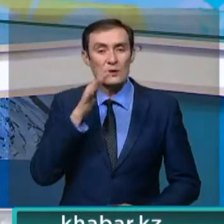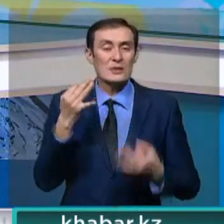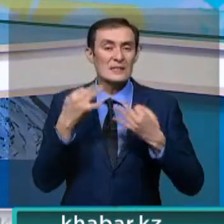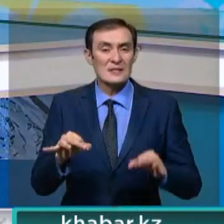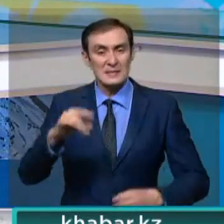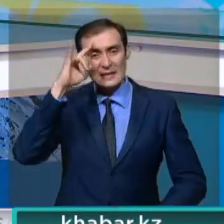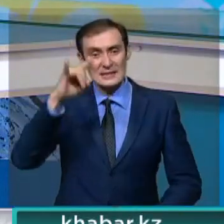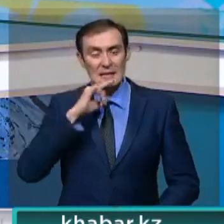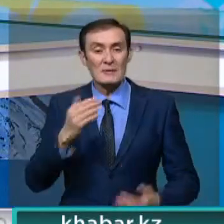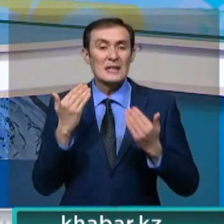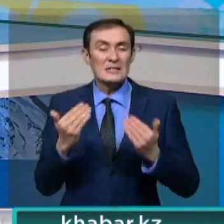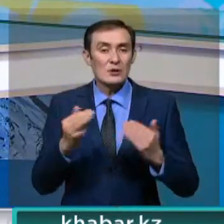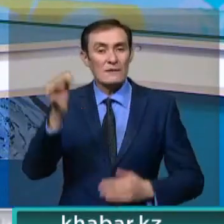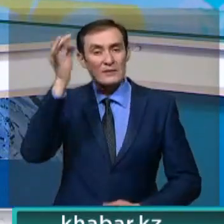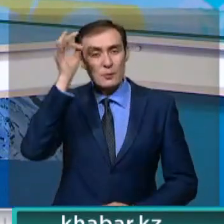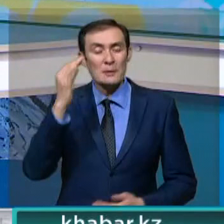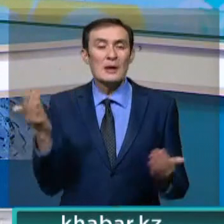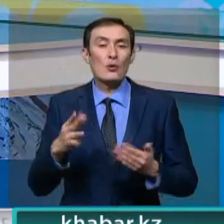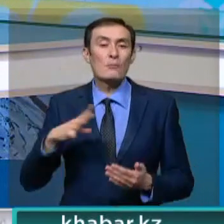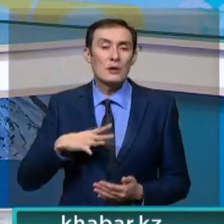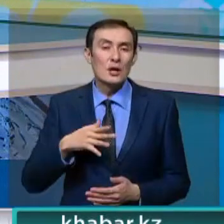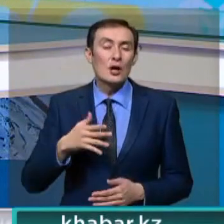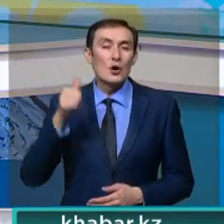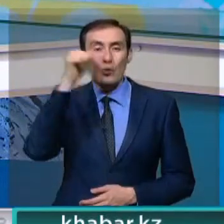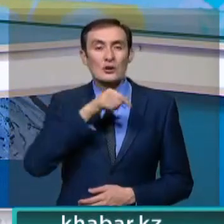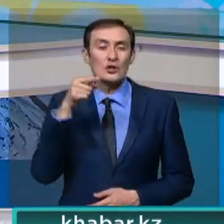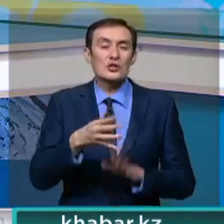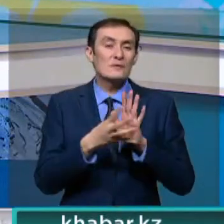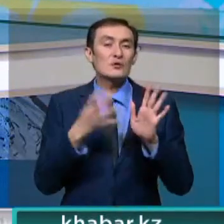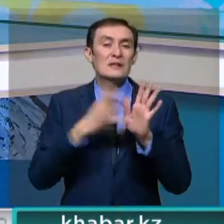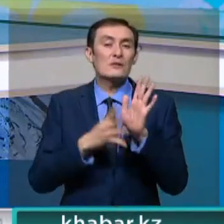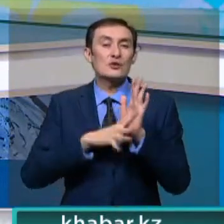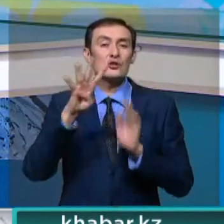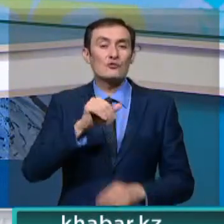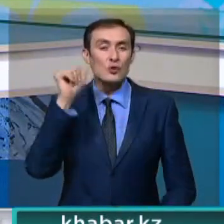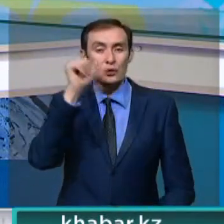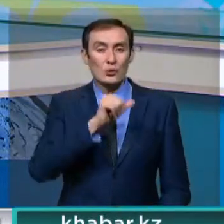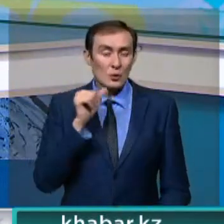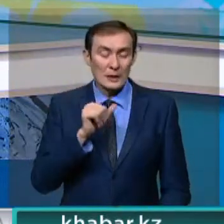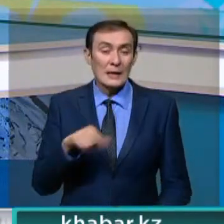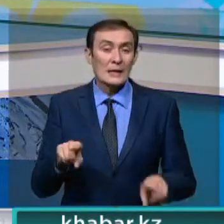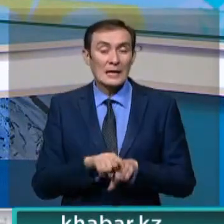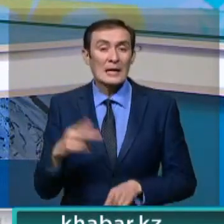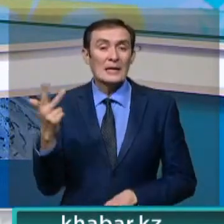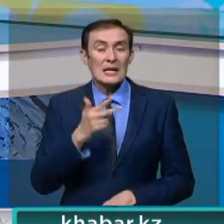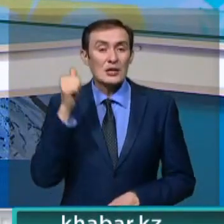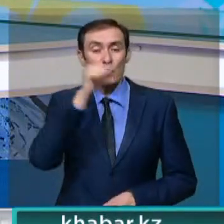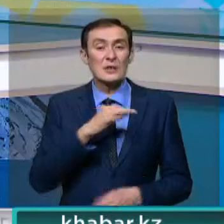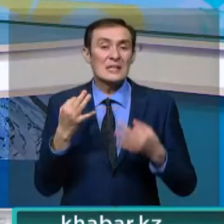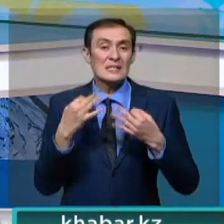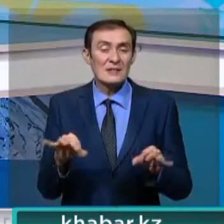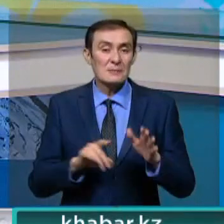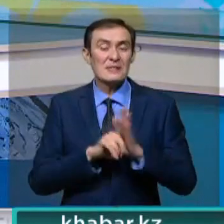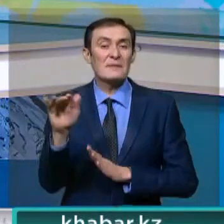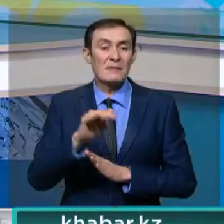30-летию независимости Казахстана. Сегодня вспомним, каким был год 1994. Итак, в третий год независимости,